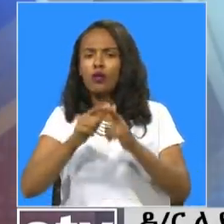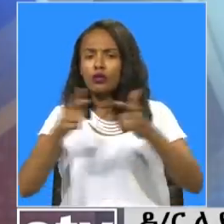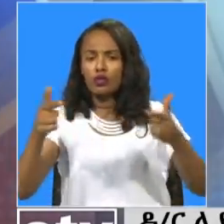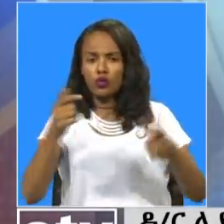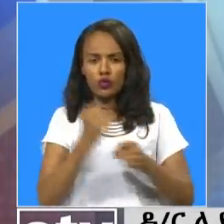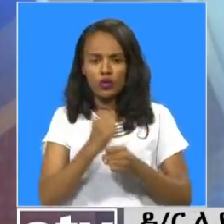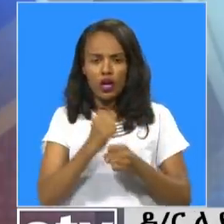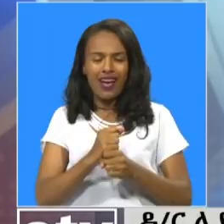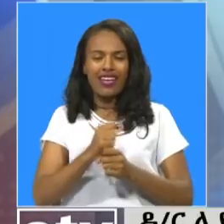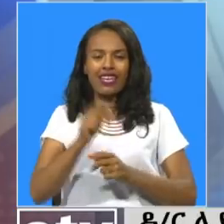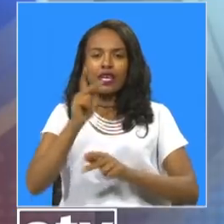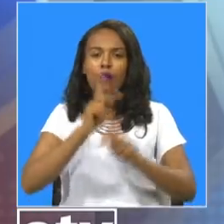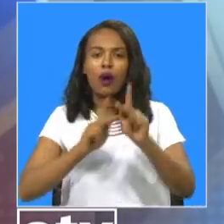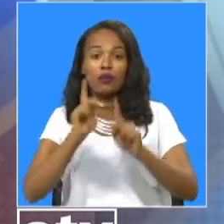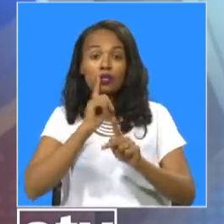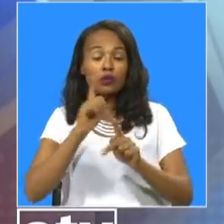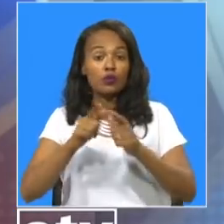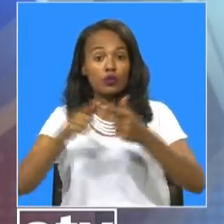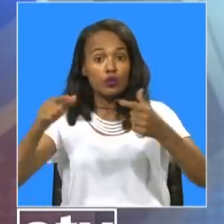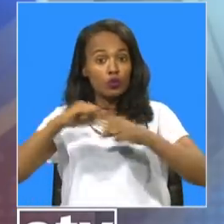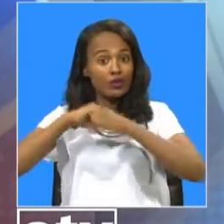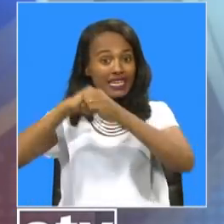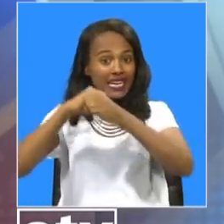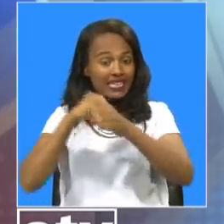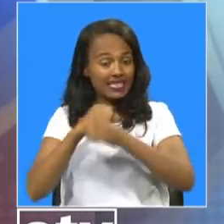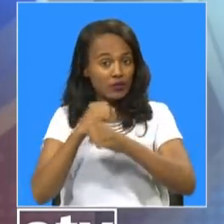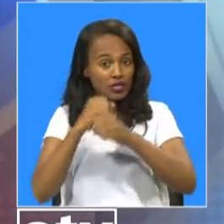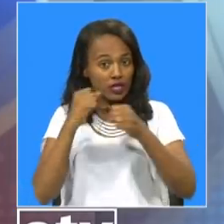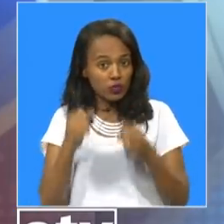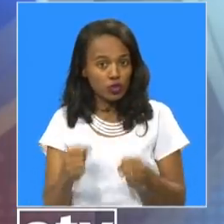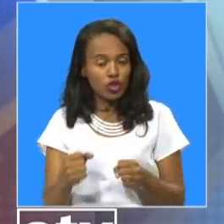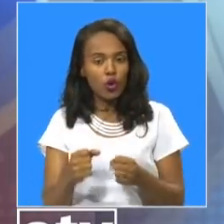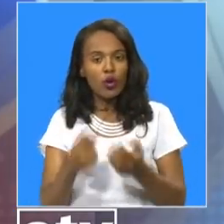ስራ የማህበረሰቡ ነው። እንግዲህ ትልቁን የመከላከል ስራ መስራት የሚችለው